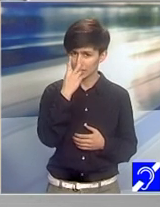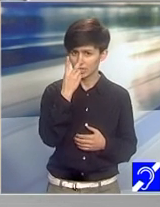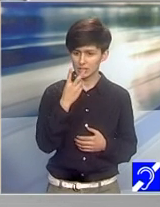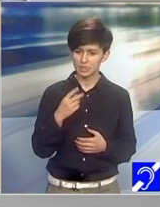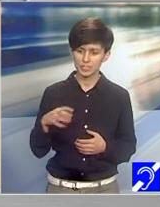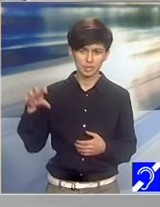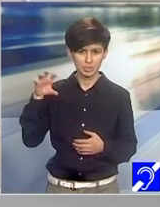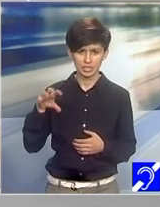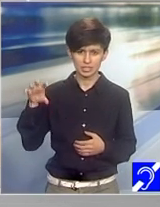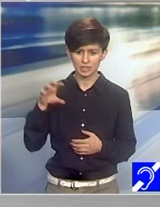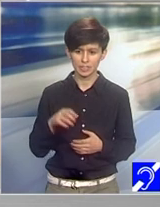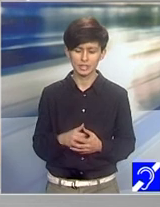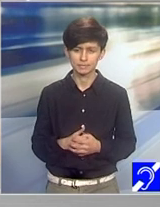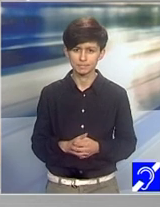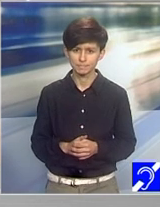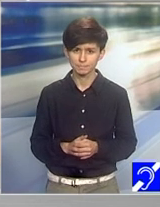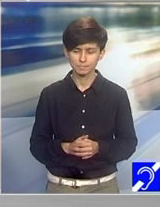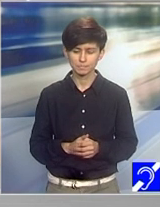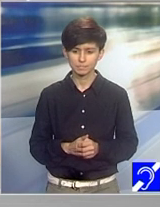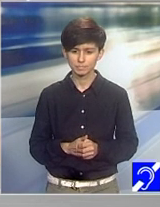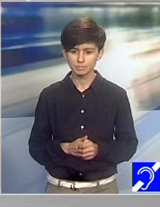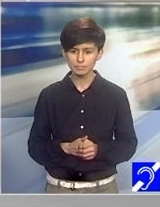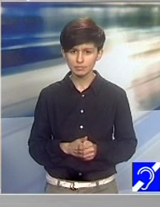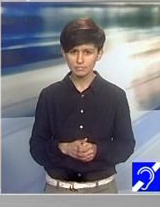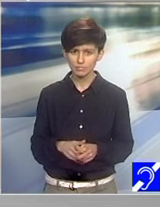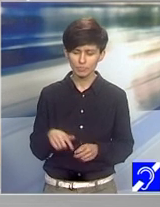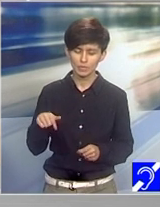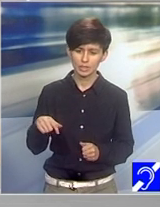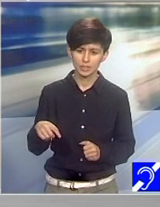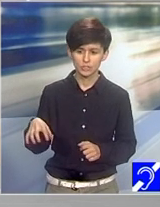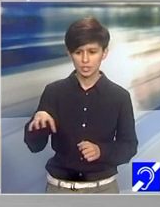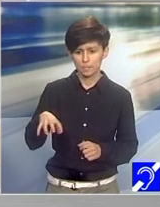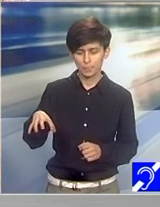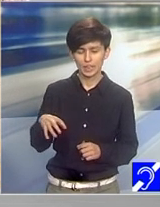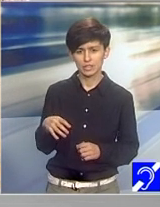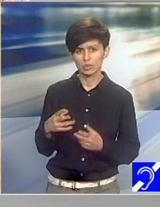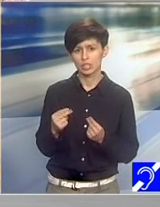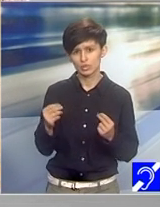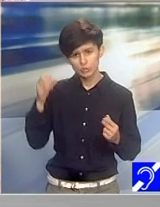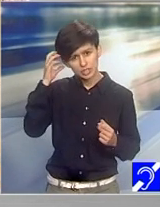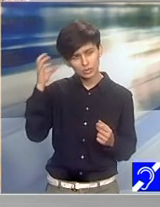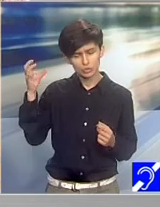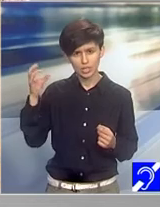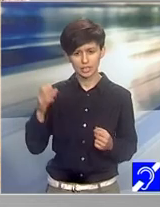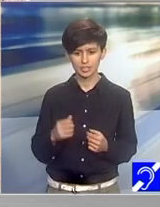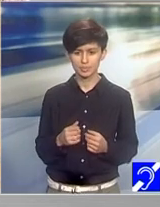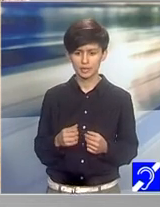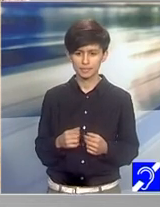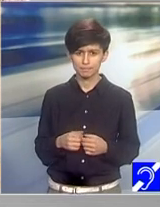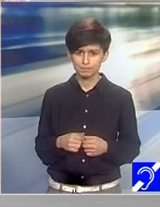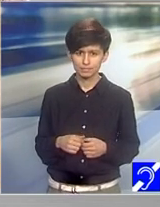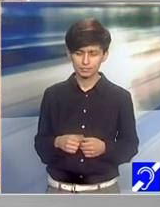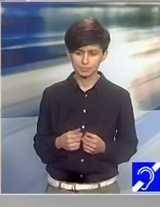astăzi. Diversitatea acestui areal exact, istoric, multiculturalismul, exact, să spunem exact, așa. Exact, exact, exact. Sigur că